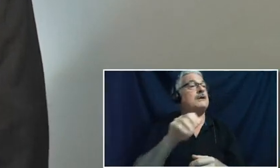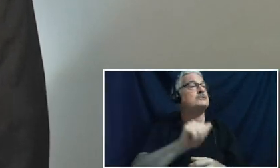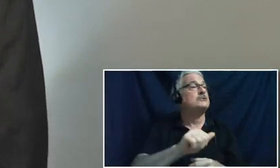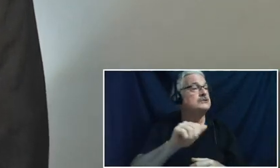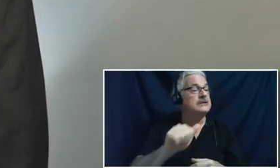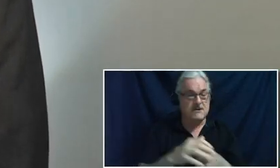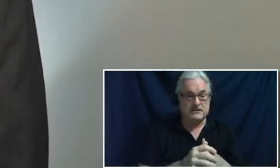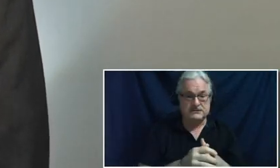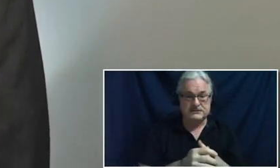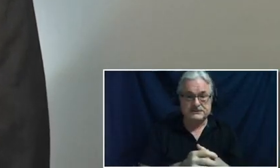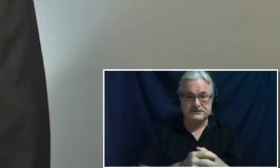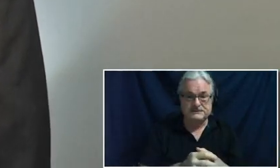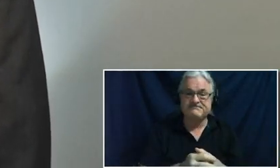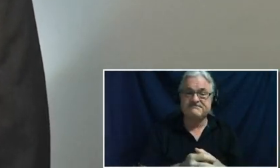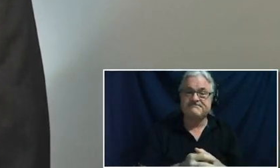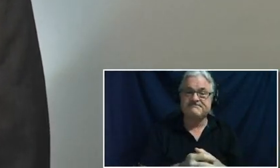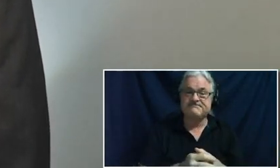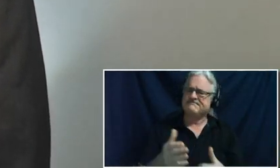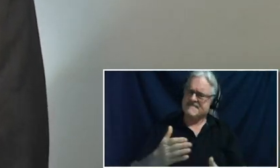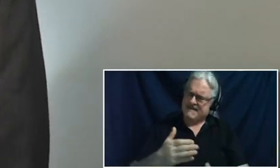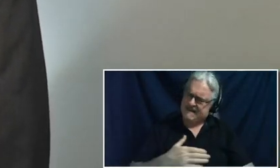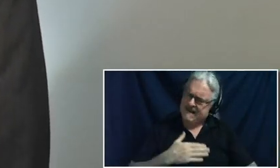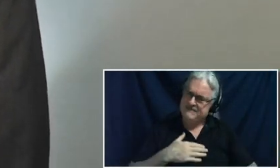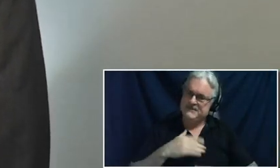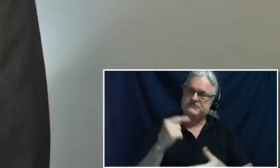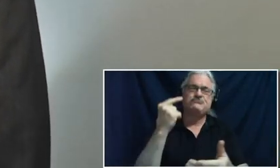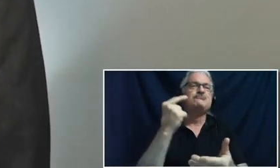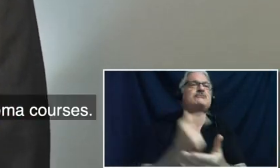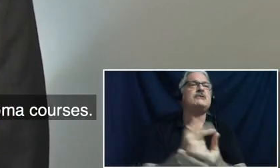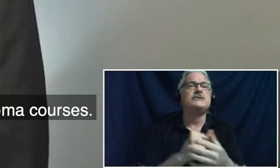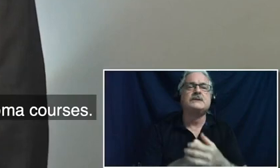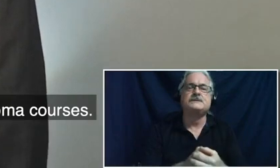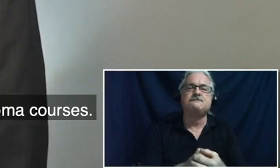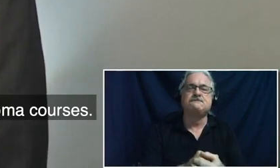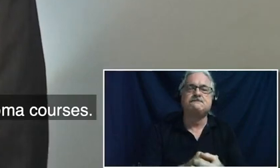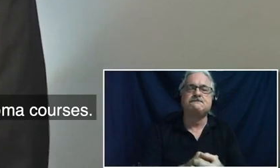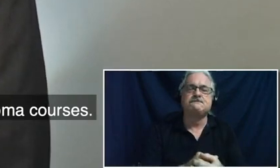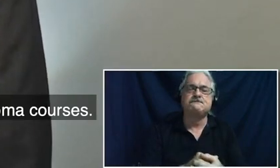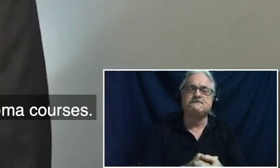soit leur rêve. Et ils ont des rêves.